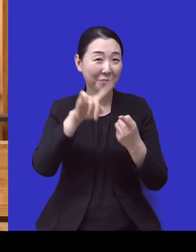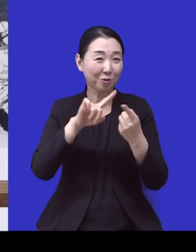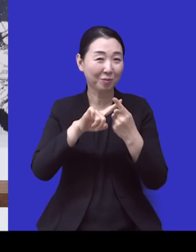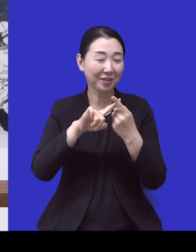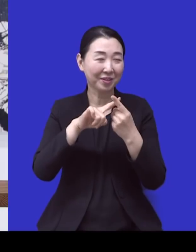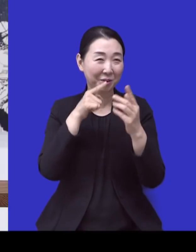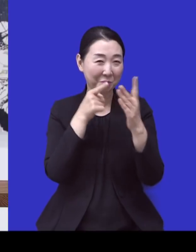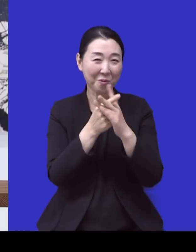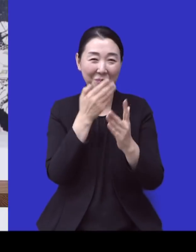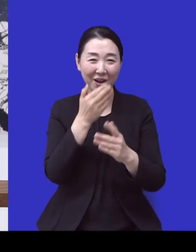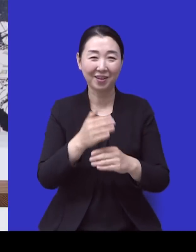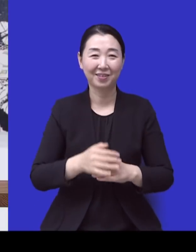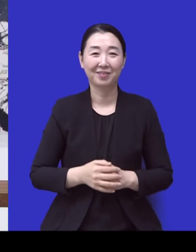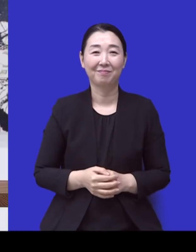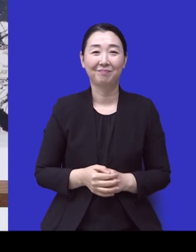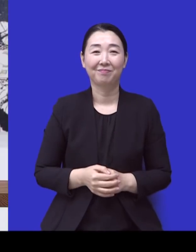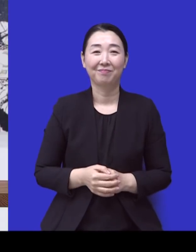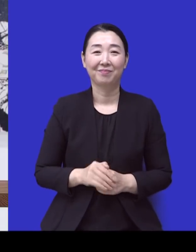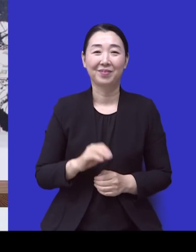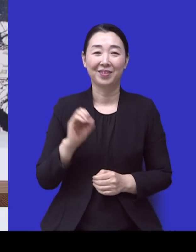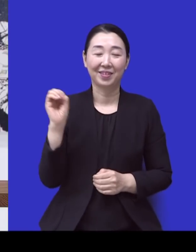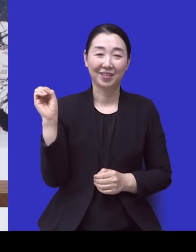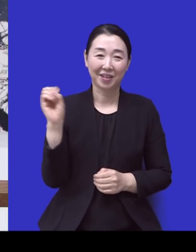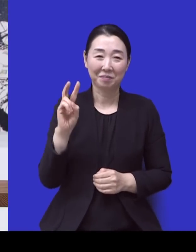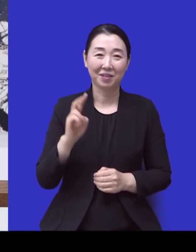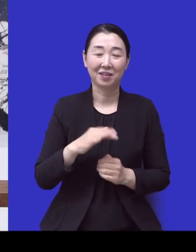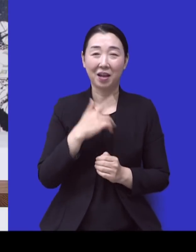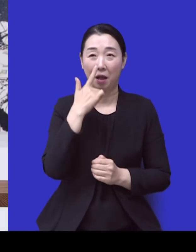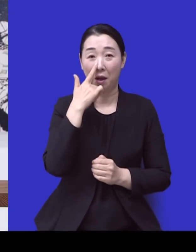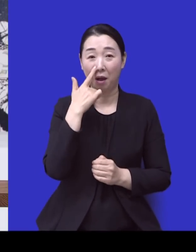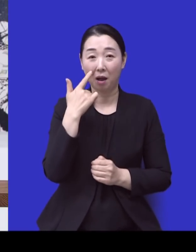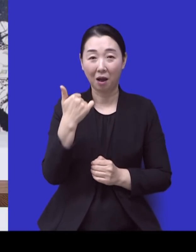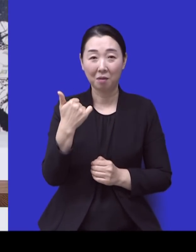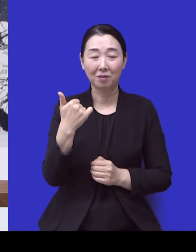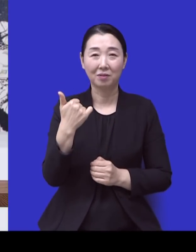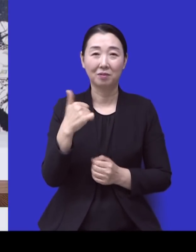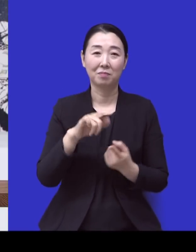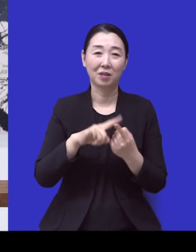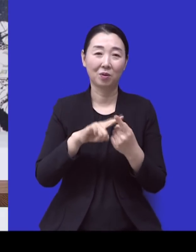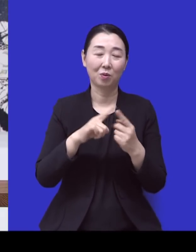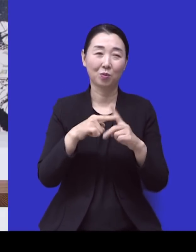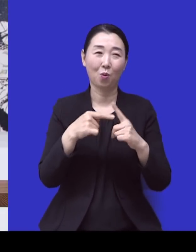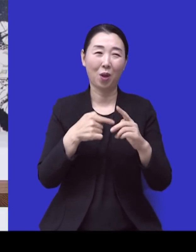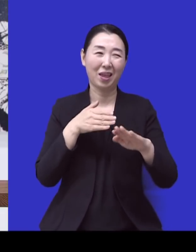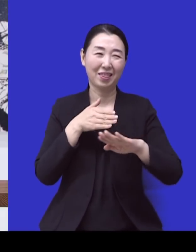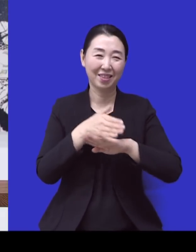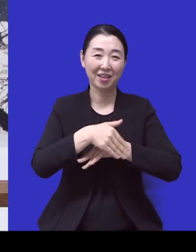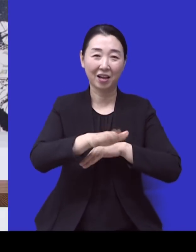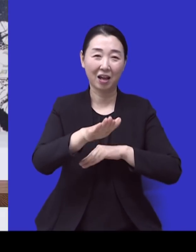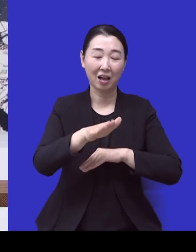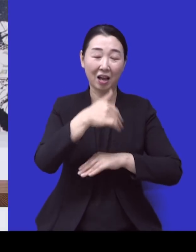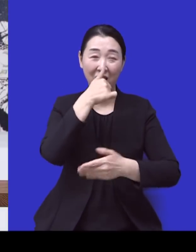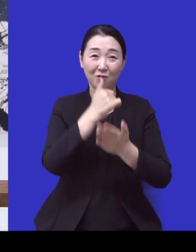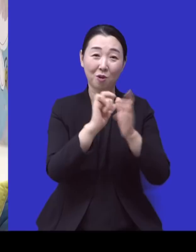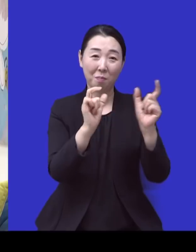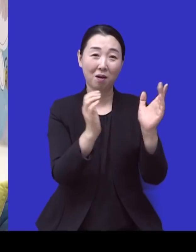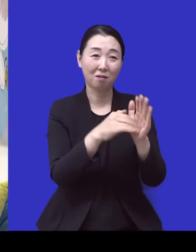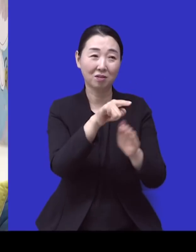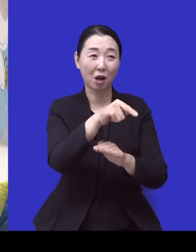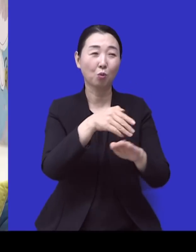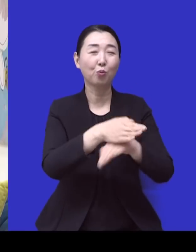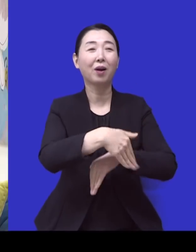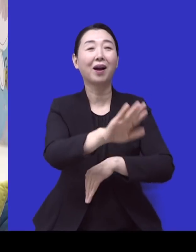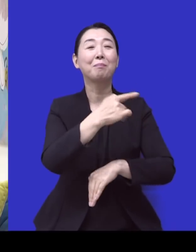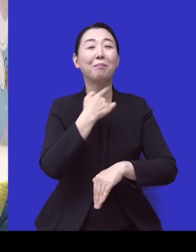되죠. 예. 갑자기 아까 그 아버님이 그 교회 늦게 가서 막 정지하고 막 그랬다는데 자기도 그래 놓고.